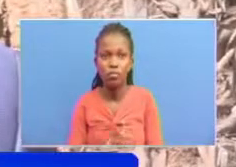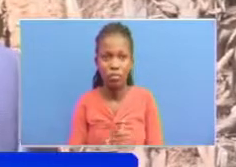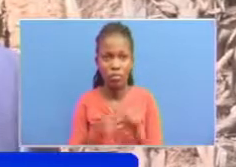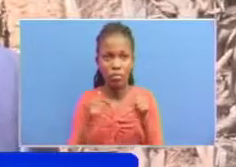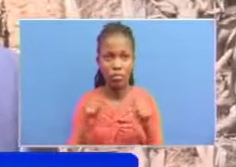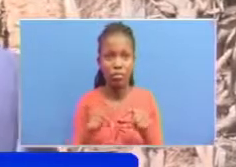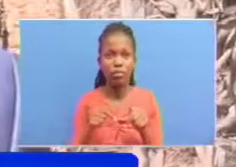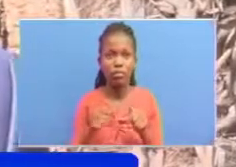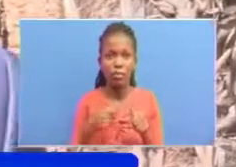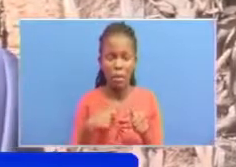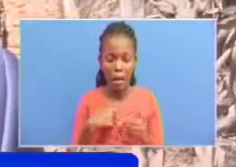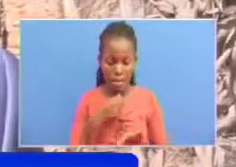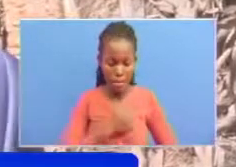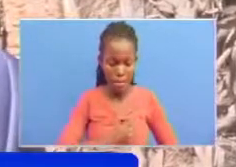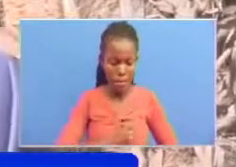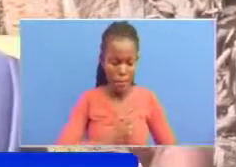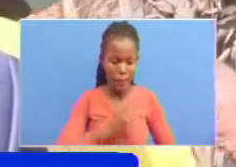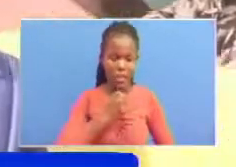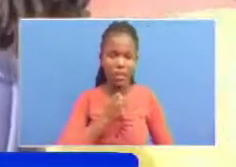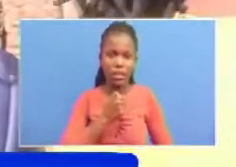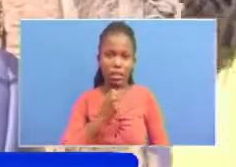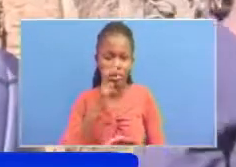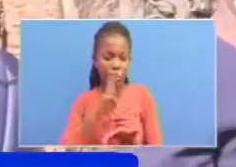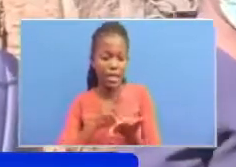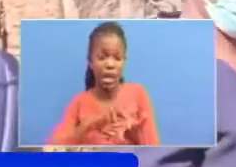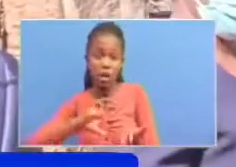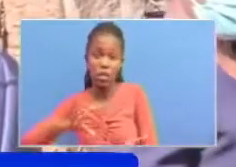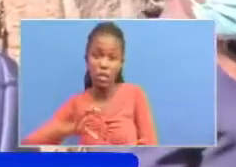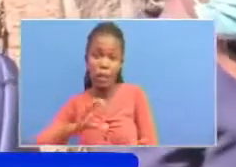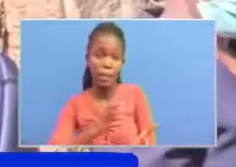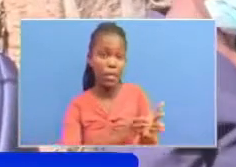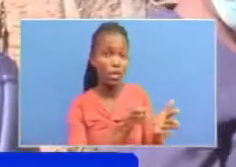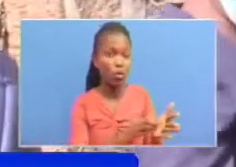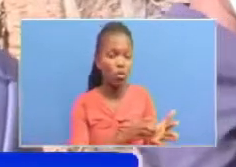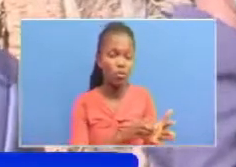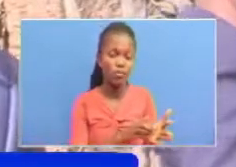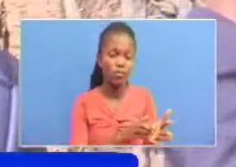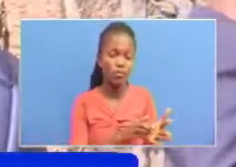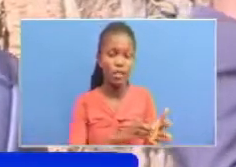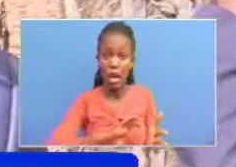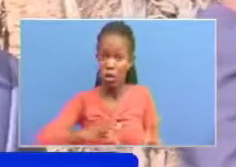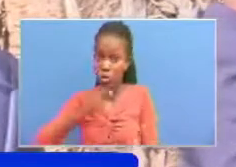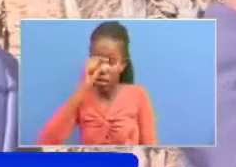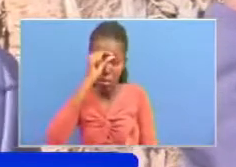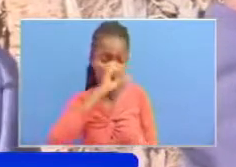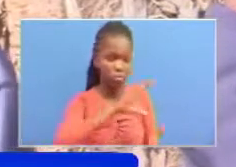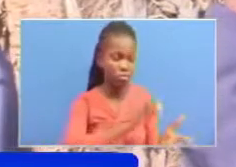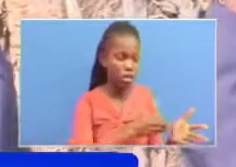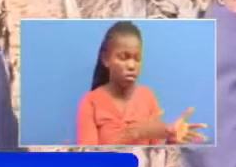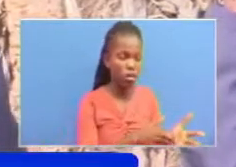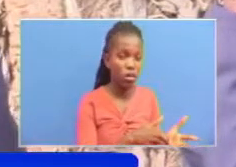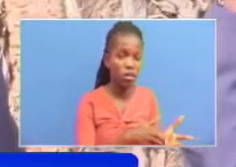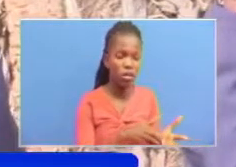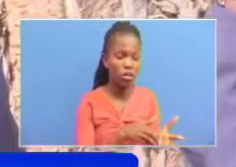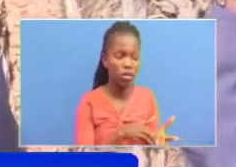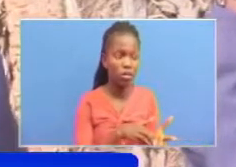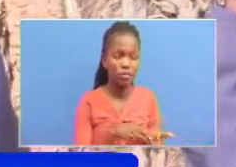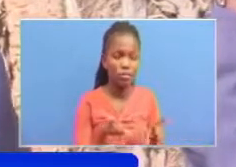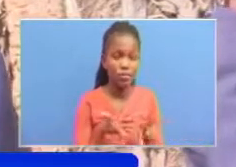umundi ninasoma budget ya county ya Masaku, ya county government ya Masaku.